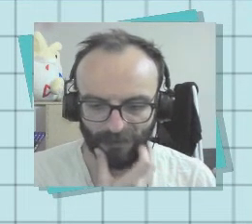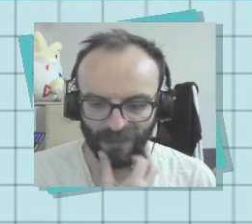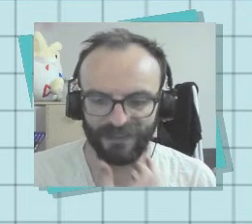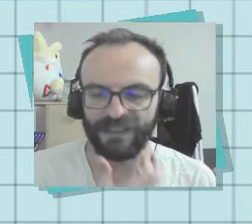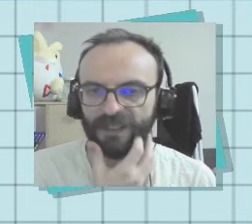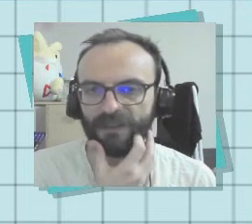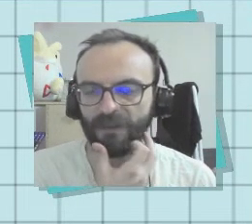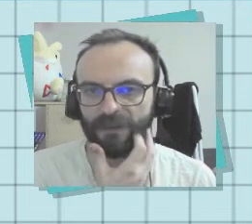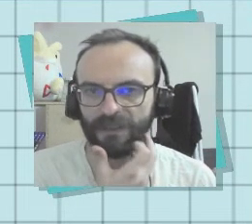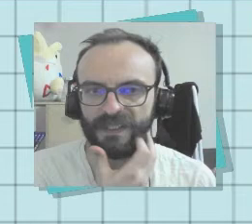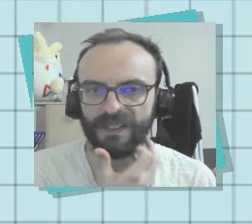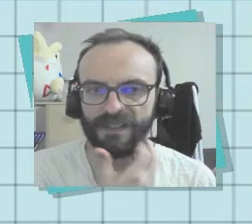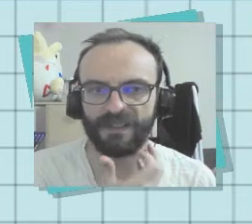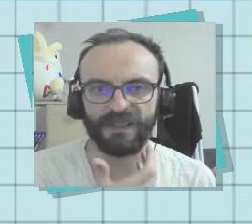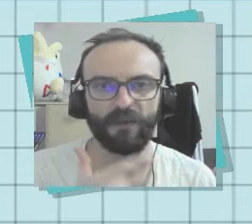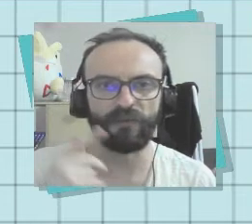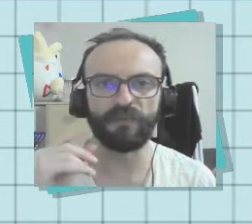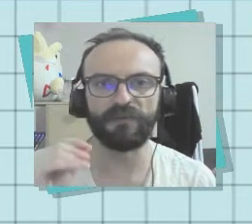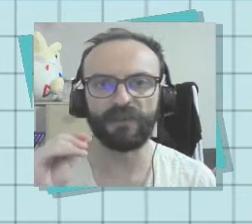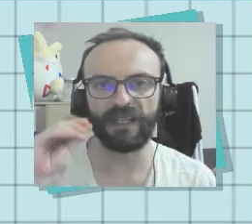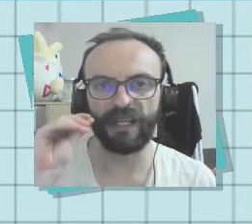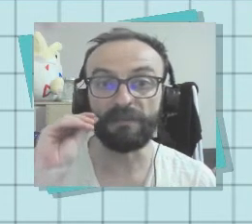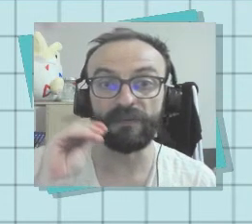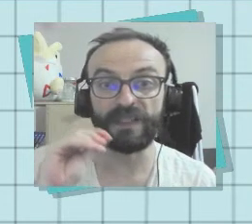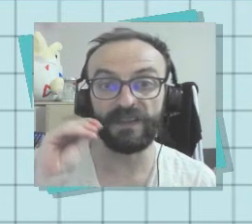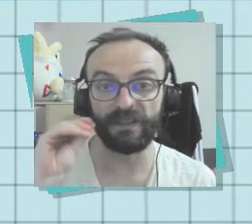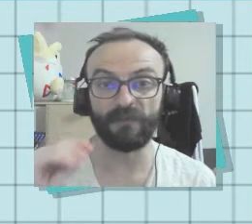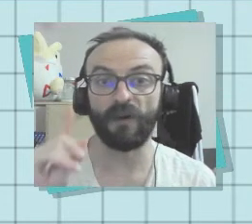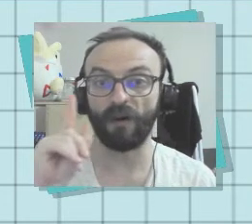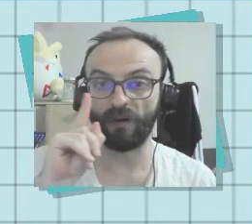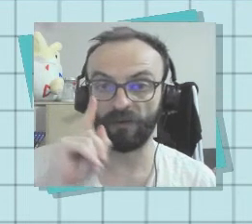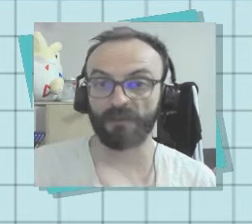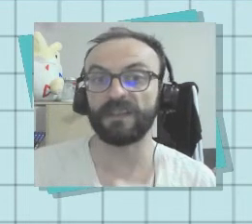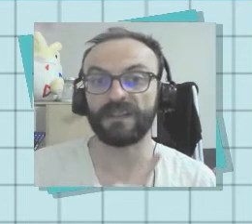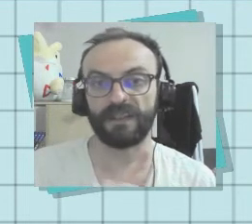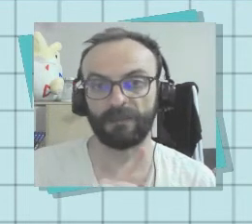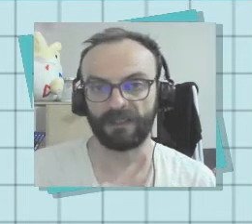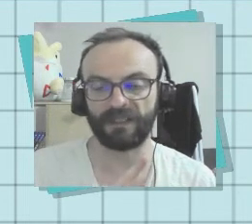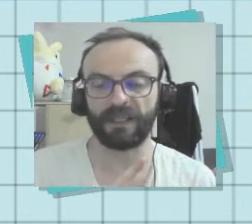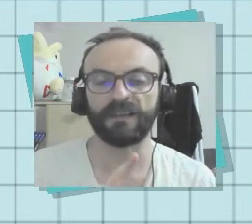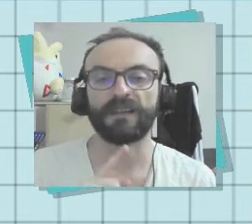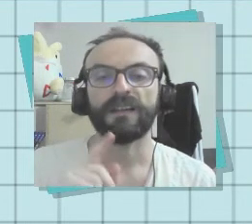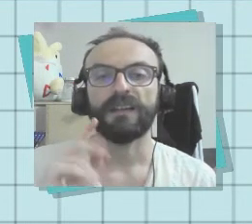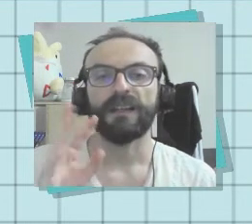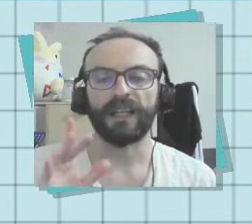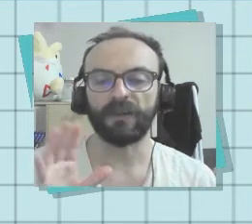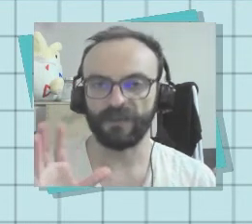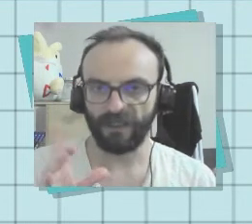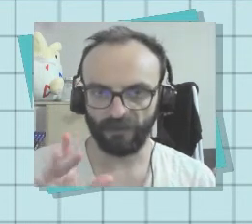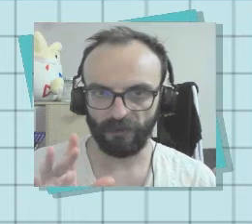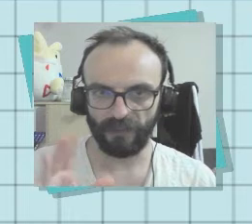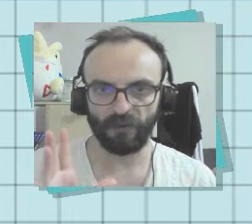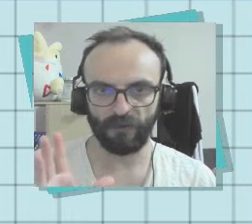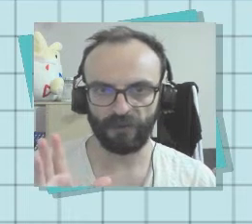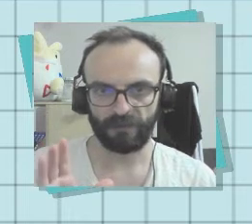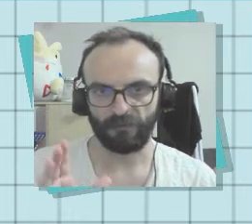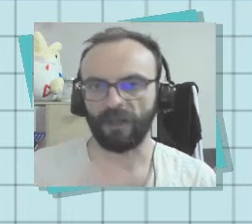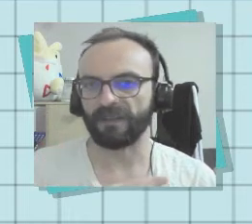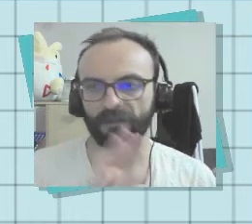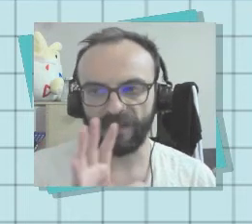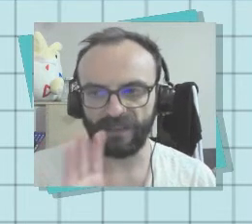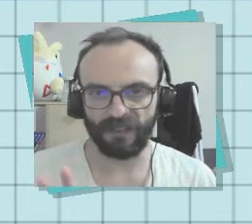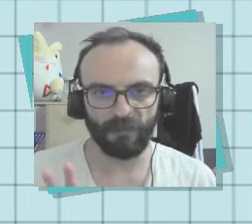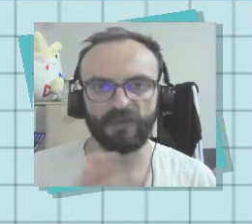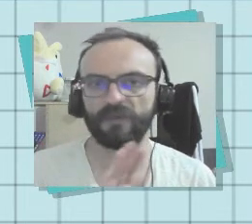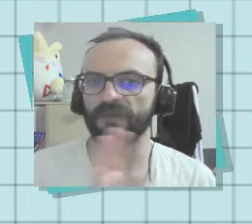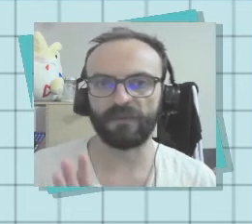Mais voilà, l'idée c'est de dire, vous pouvez épeler des mots en langue des signes américaine, et l'ordinateur les reconnaît. Bon,